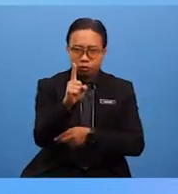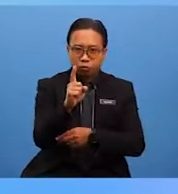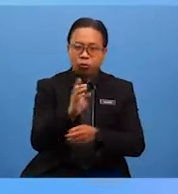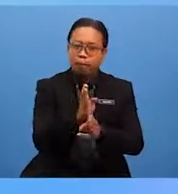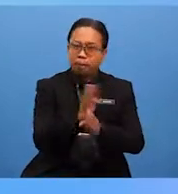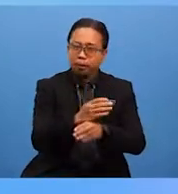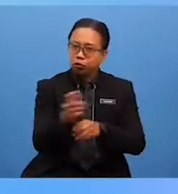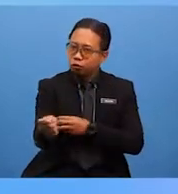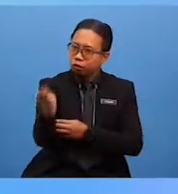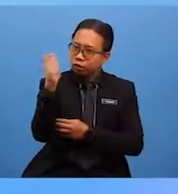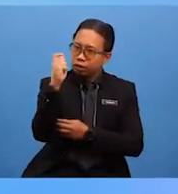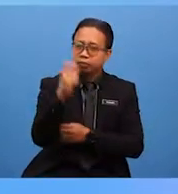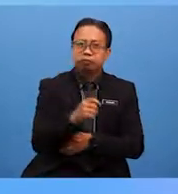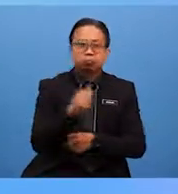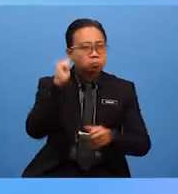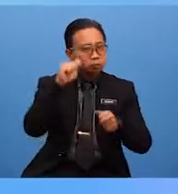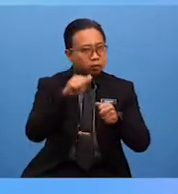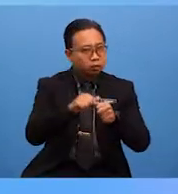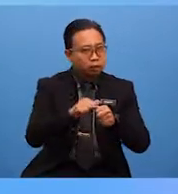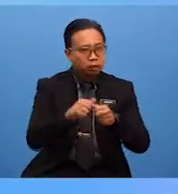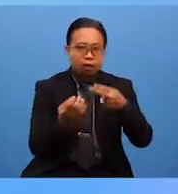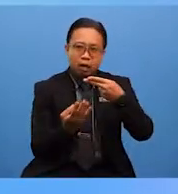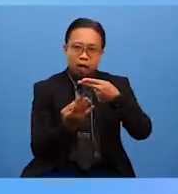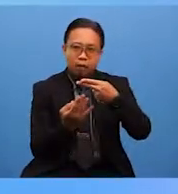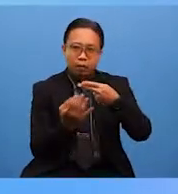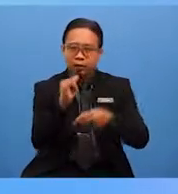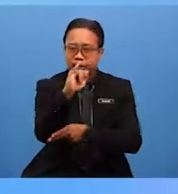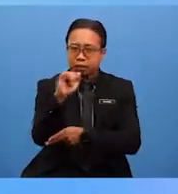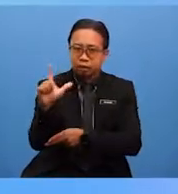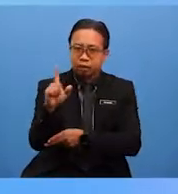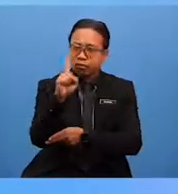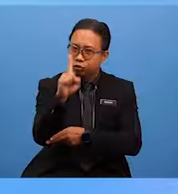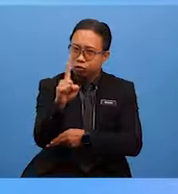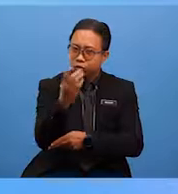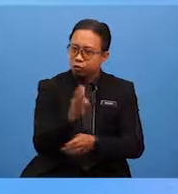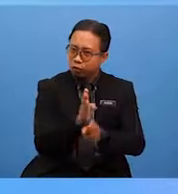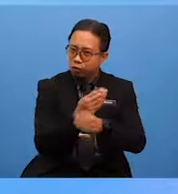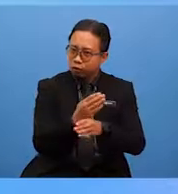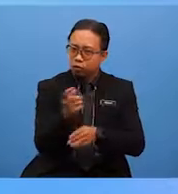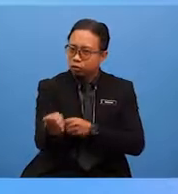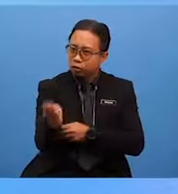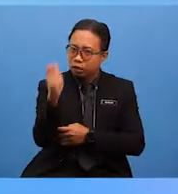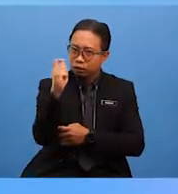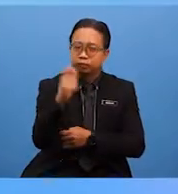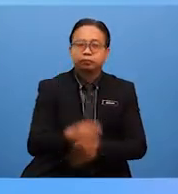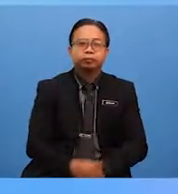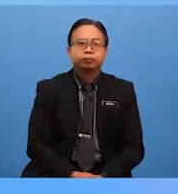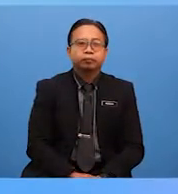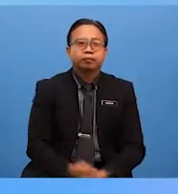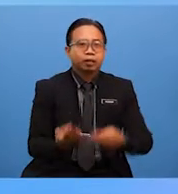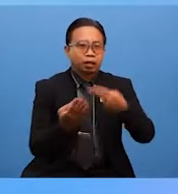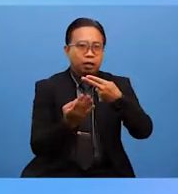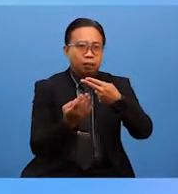tenaga ingat tuh ha Between Us waktu bentur tenaga HB